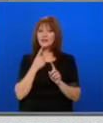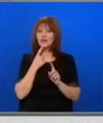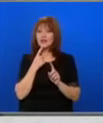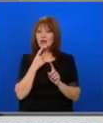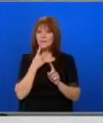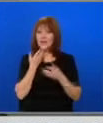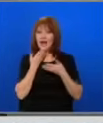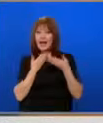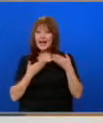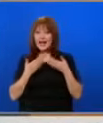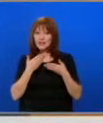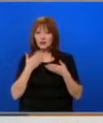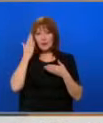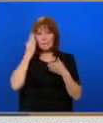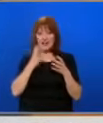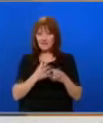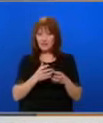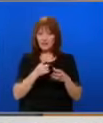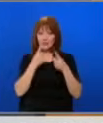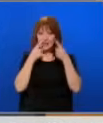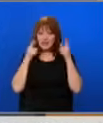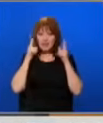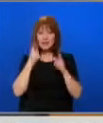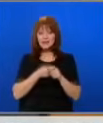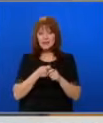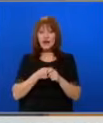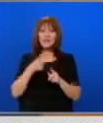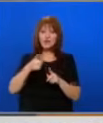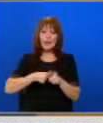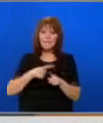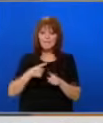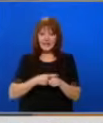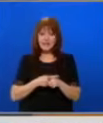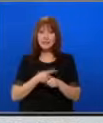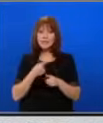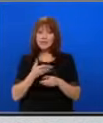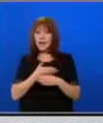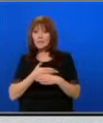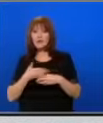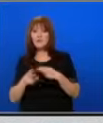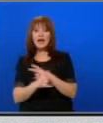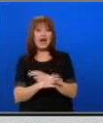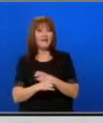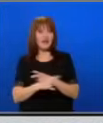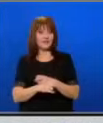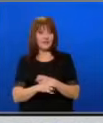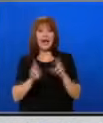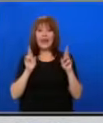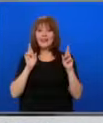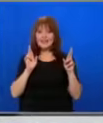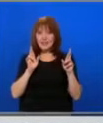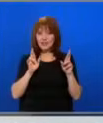с правителството на Рюте се водят от месеци. Продължават и преговорите с Австрия. Надеждите на страната ни са,